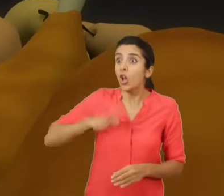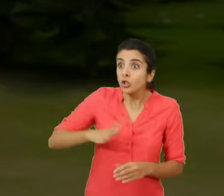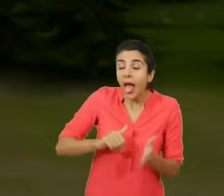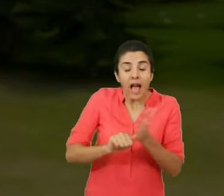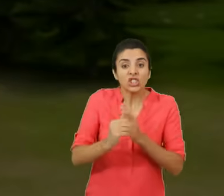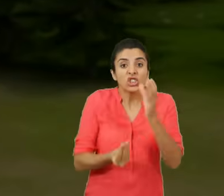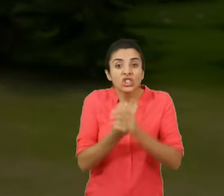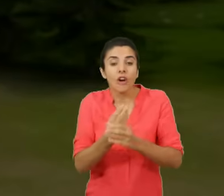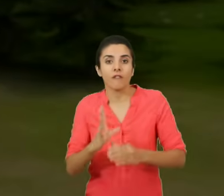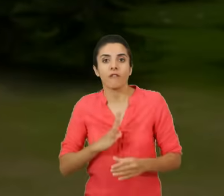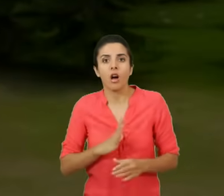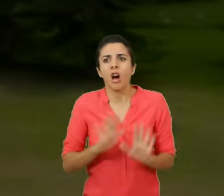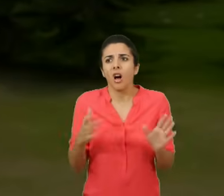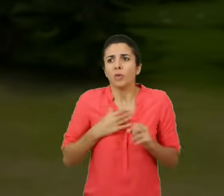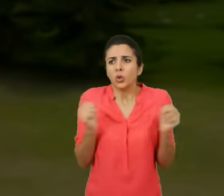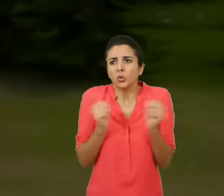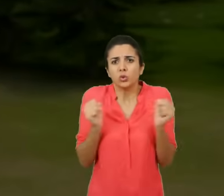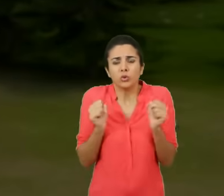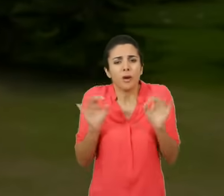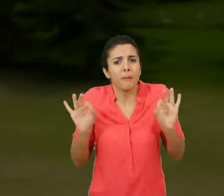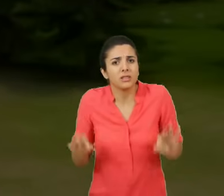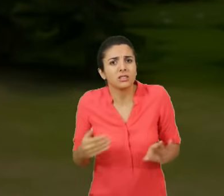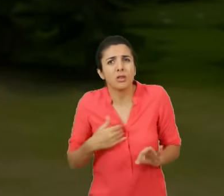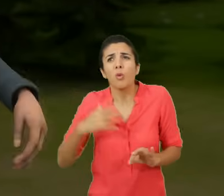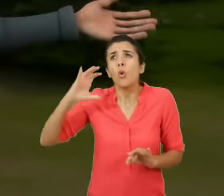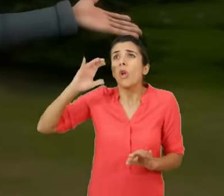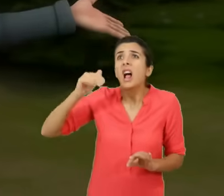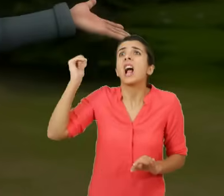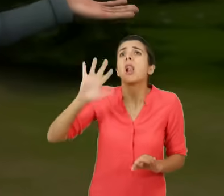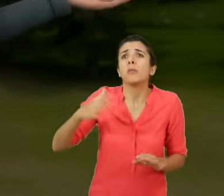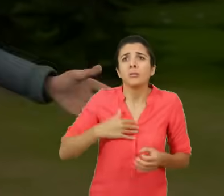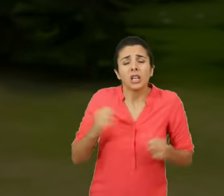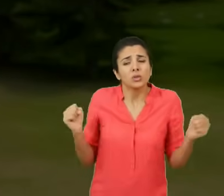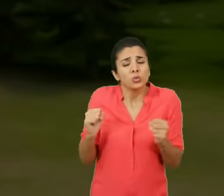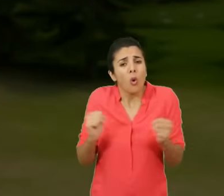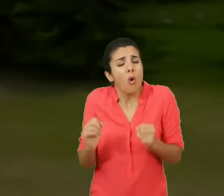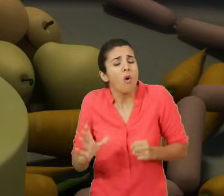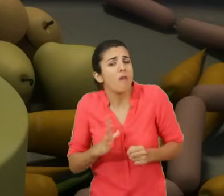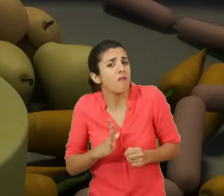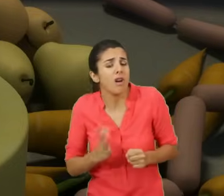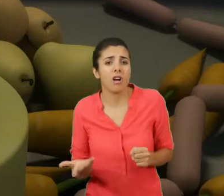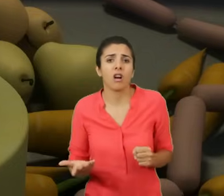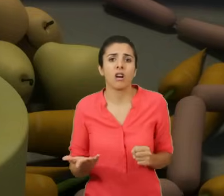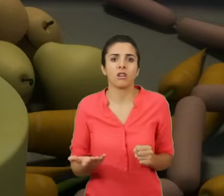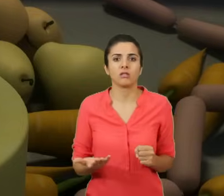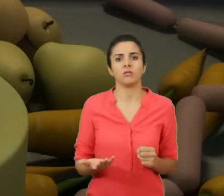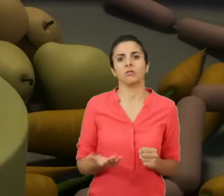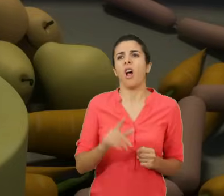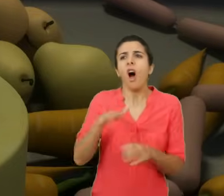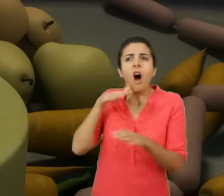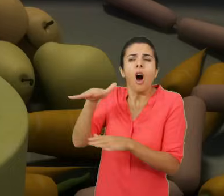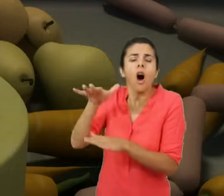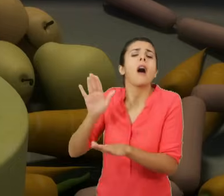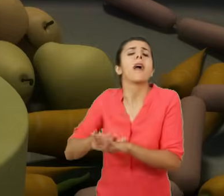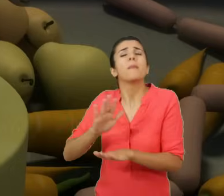gerçekleşiyor. Ay, ben üşümeye başladım. Güneş gelmezse hiç ısınamayacağız da. Üstüne varmayın çocuğun.